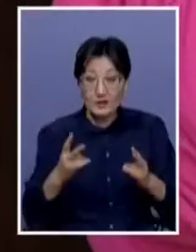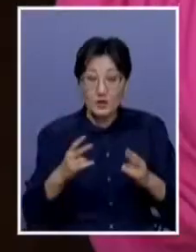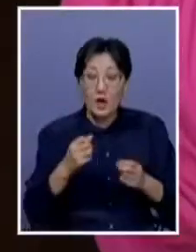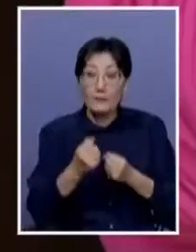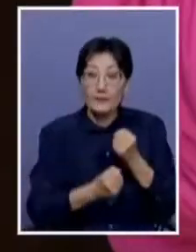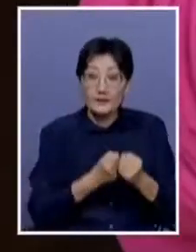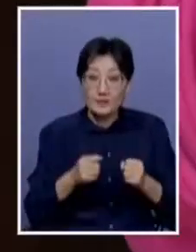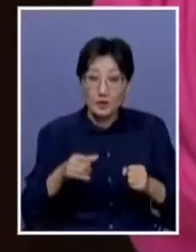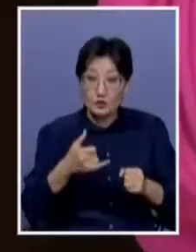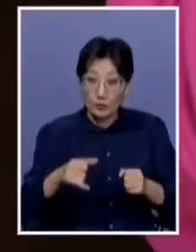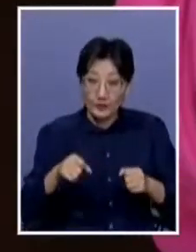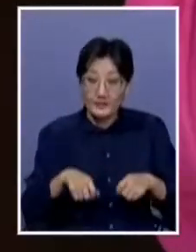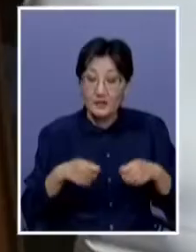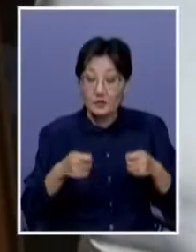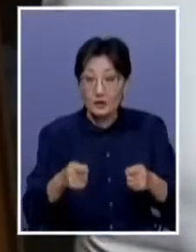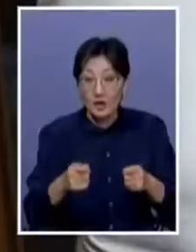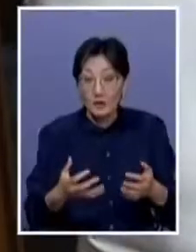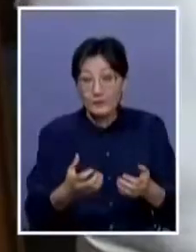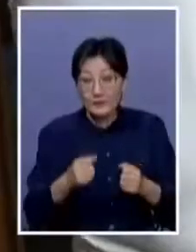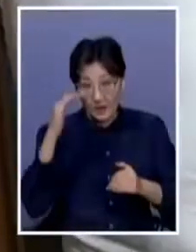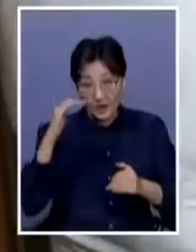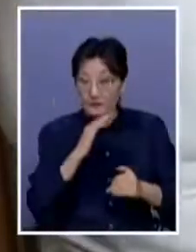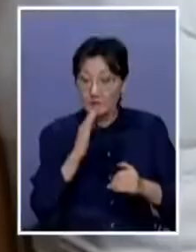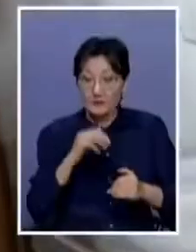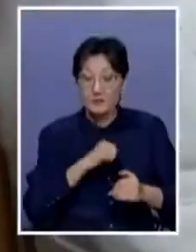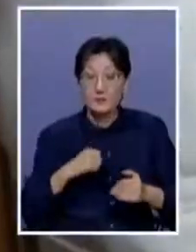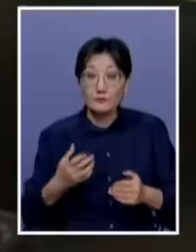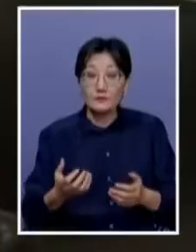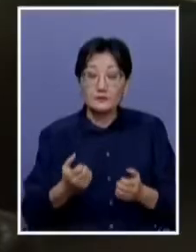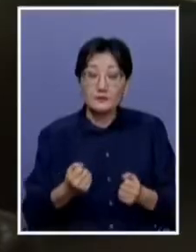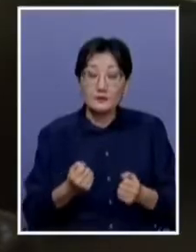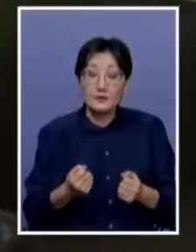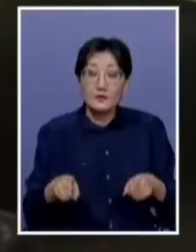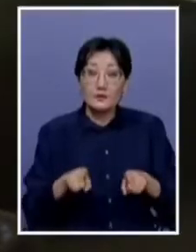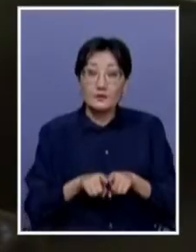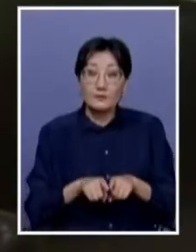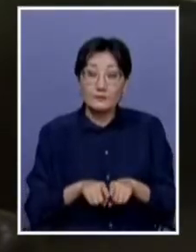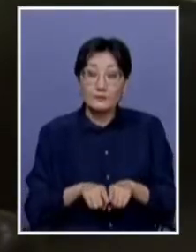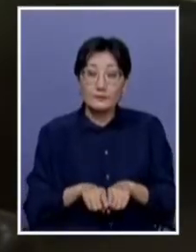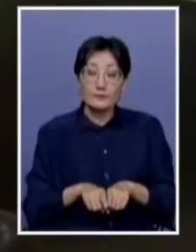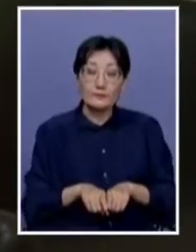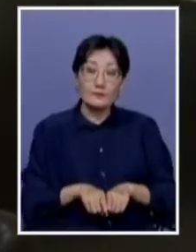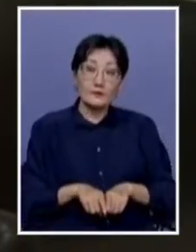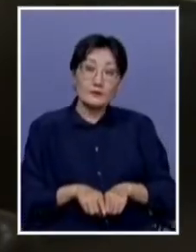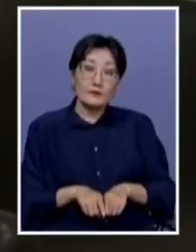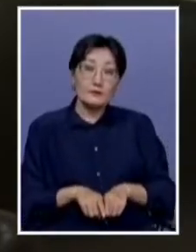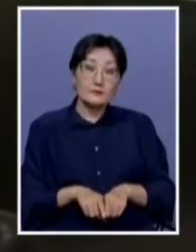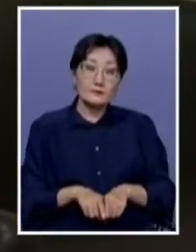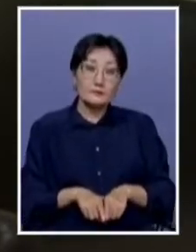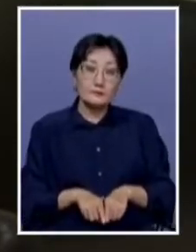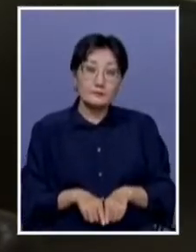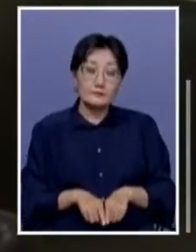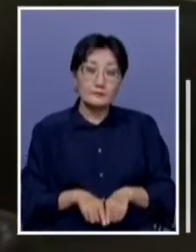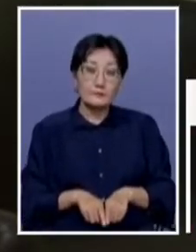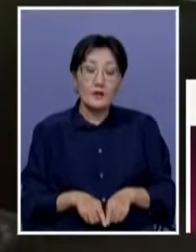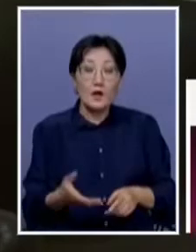толы сөмкені табыстады. Сыйлықты алып кетуге ата-аналары келді. Также мы оказываем поддержку и многодетным